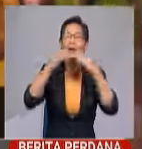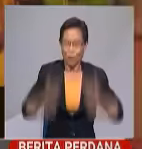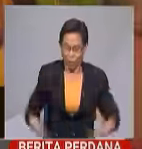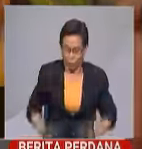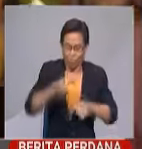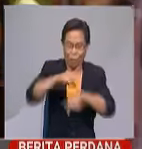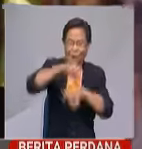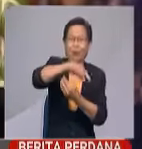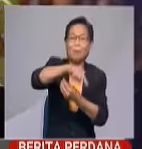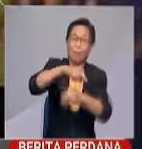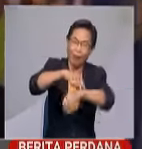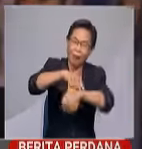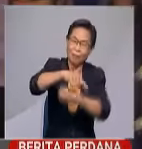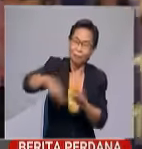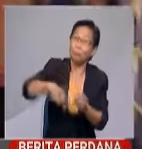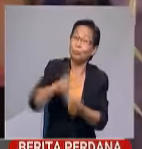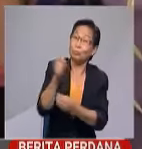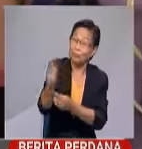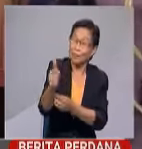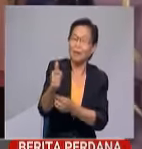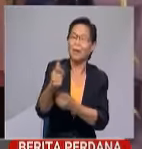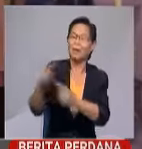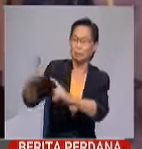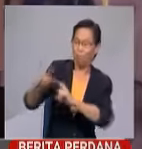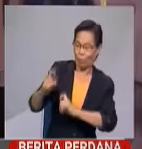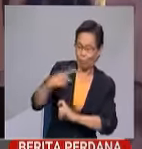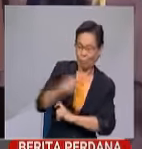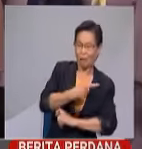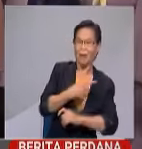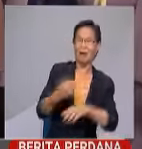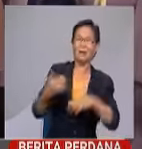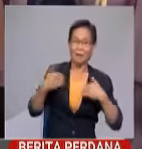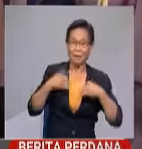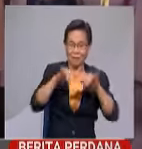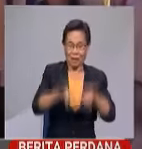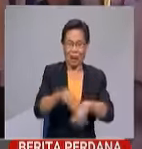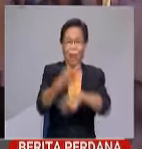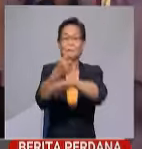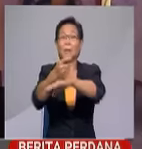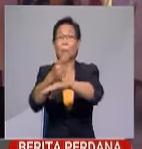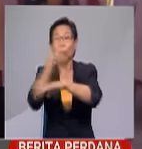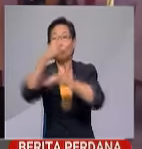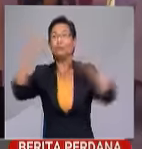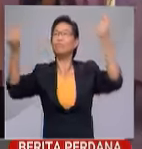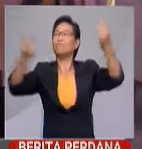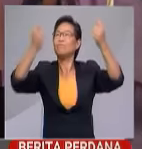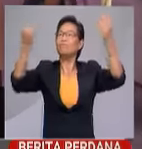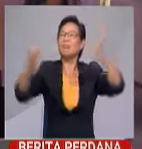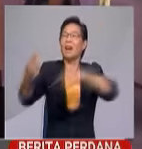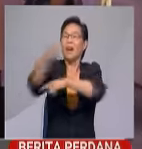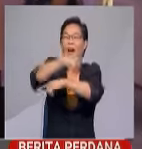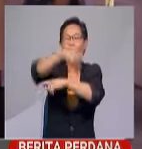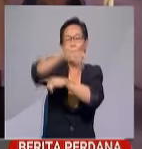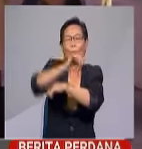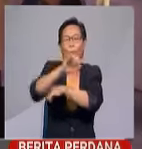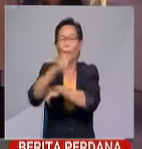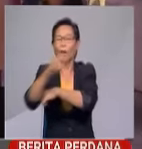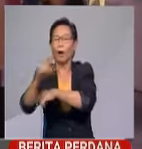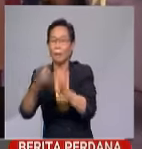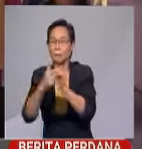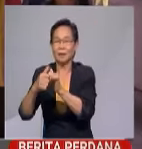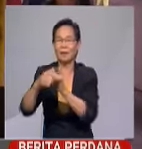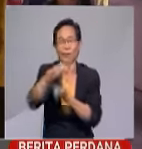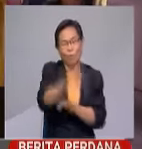memberi rezeki kepada kita. Hari ini saya berada di sebuah kuil di Ibu Negara untuk menyambut sambutan Hari Ponggal bersama